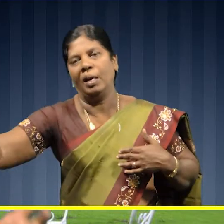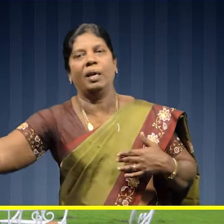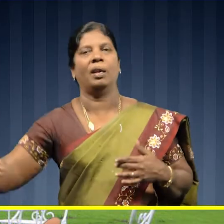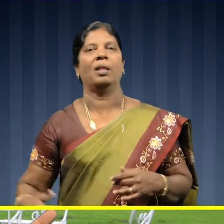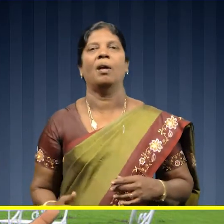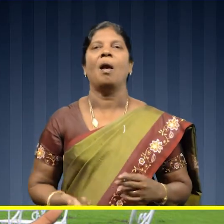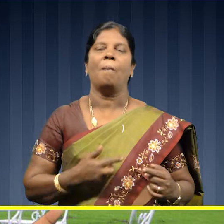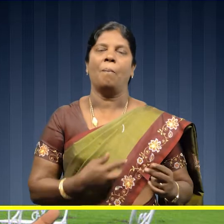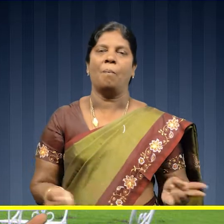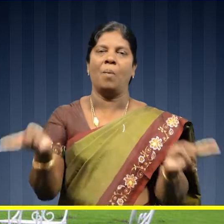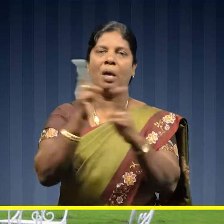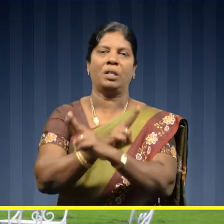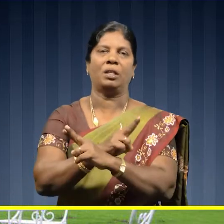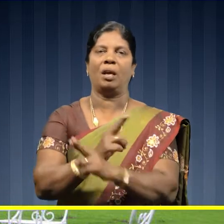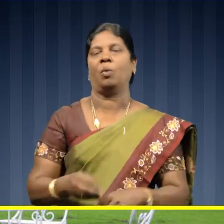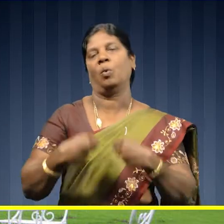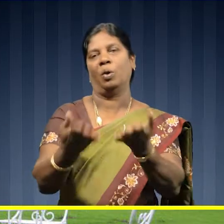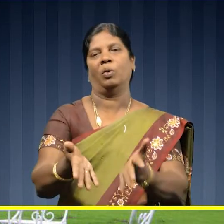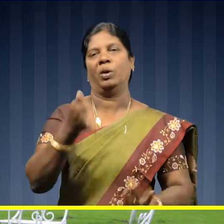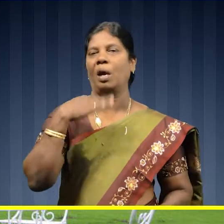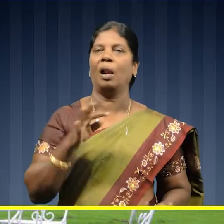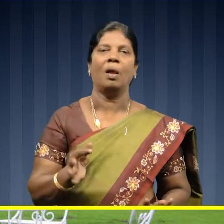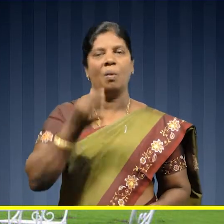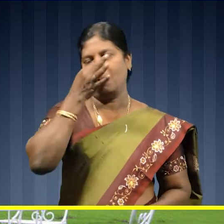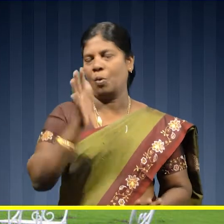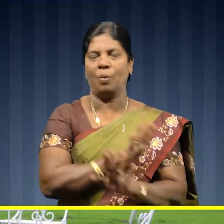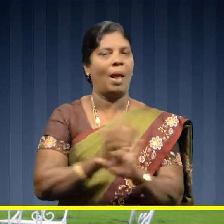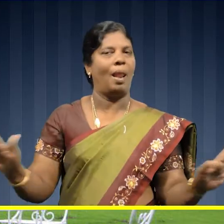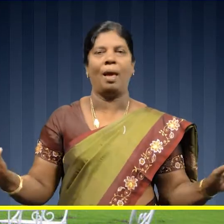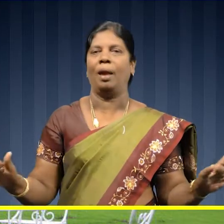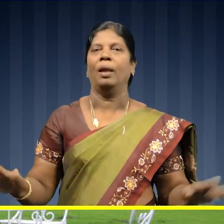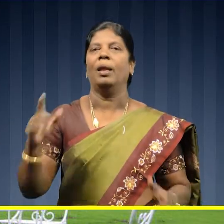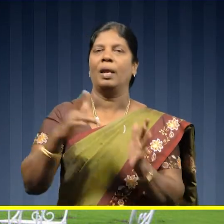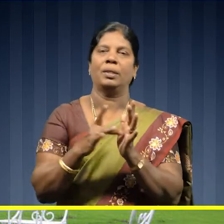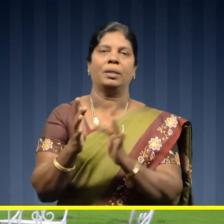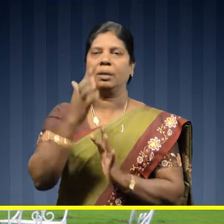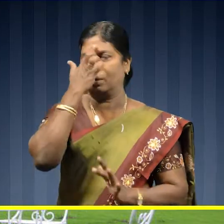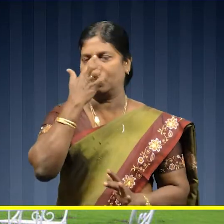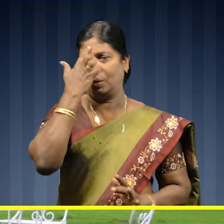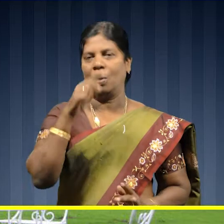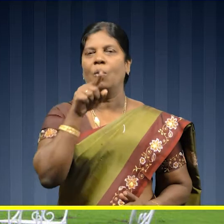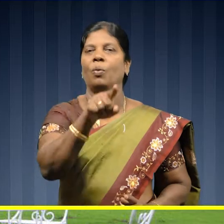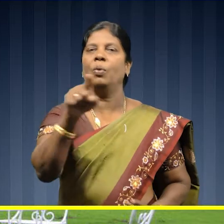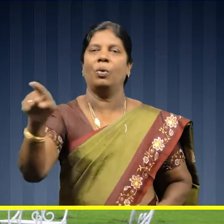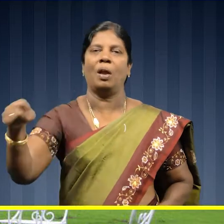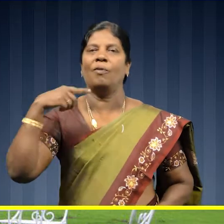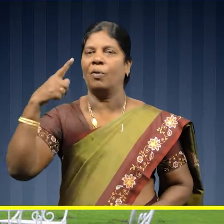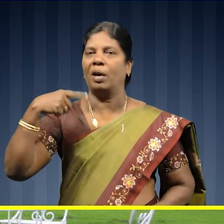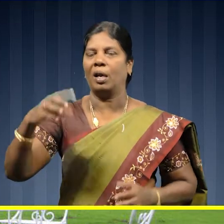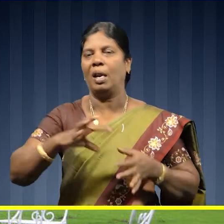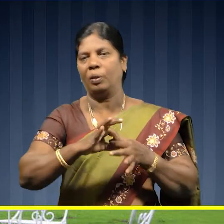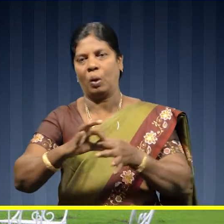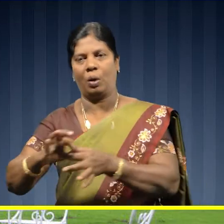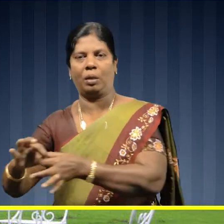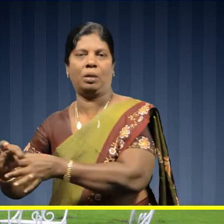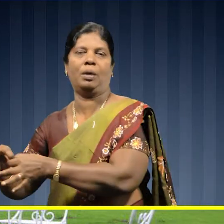வாழ்க்கை நீடிக்கிறது? மாற்றத்தை மட்டும் கொடுத்து விட்டு அதோடு விட்டு விடுகிறவர் அல்ல இயேசு கிறிஸ்து. உன்னுடைய